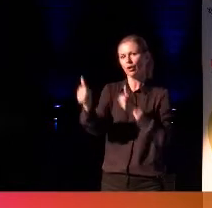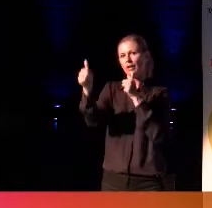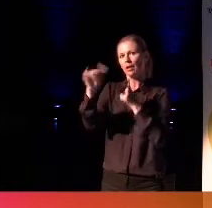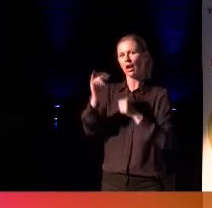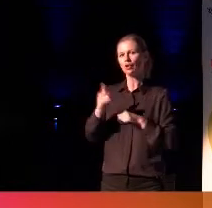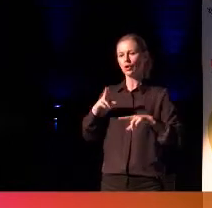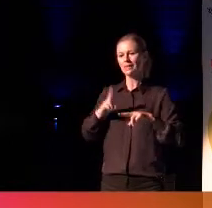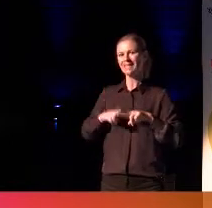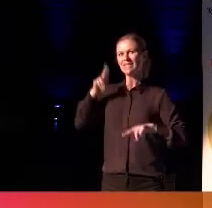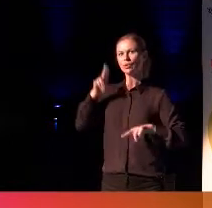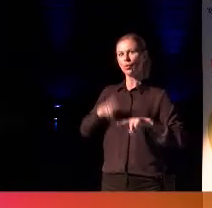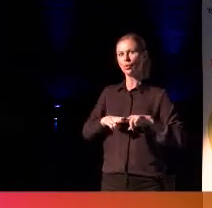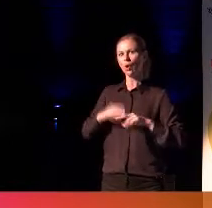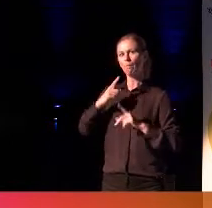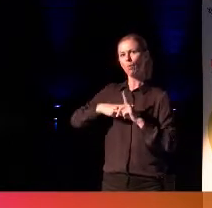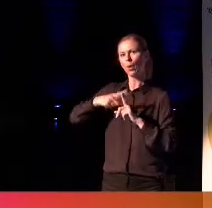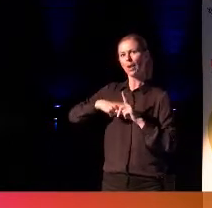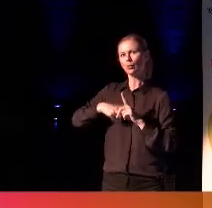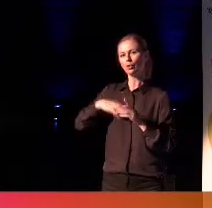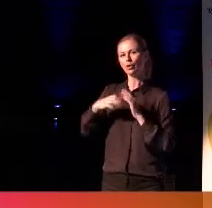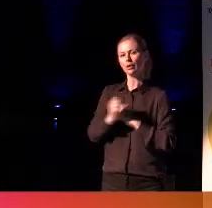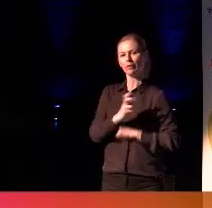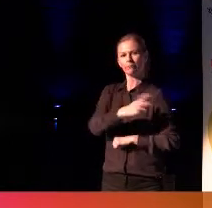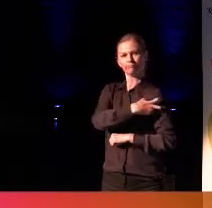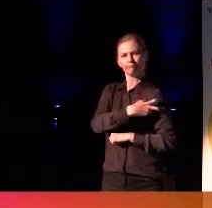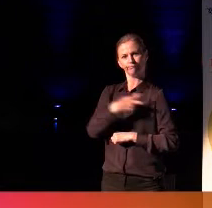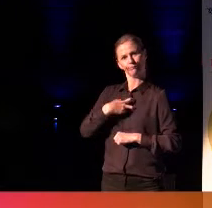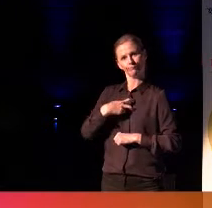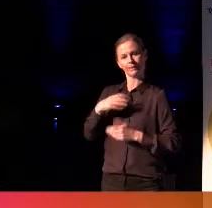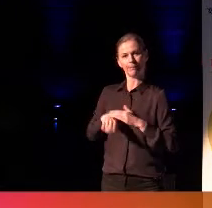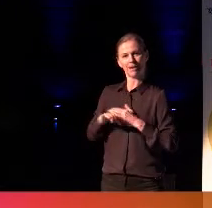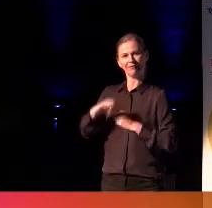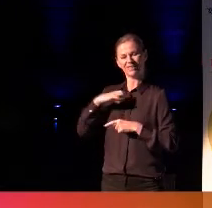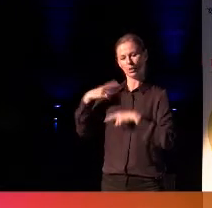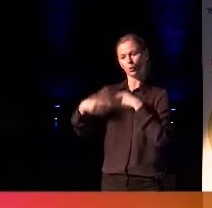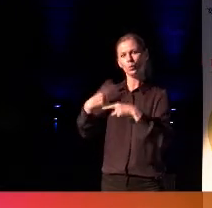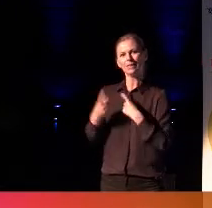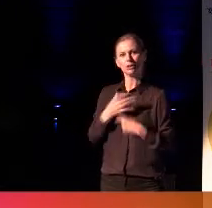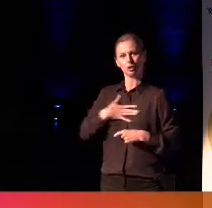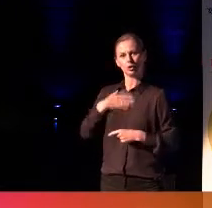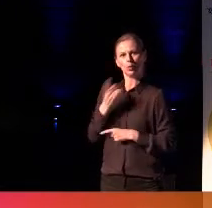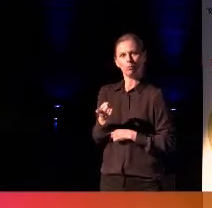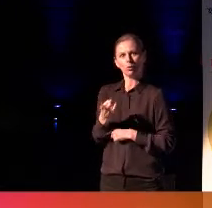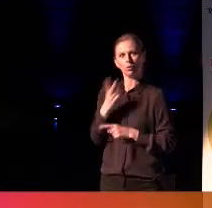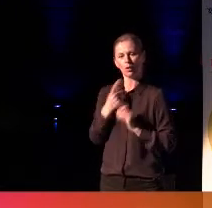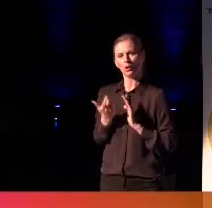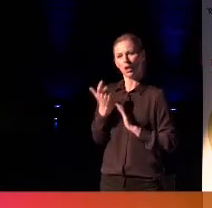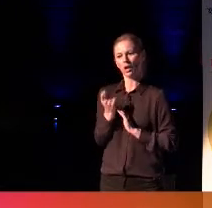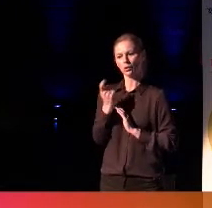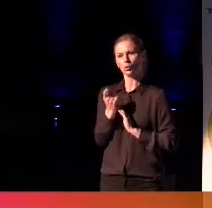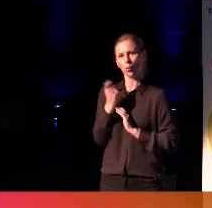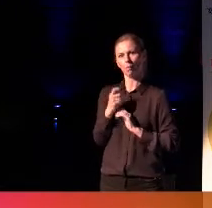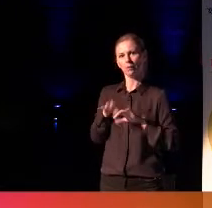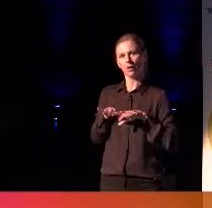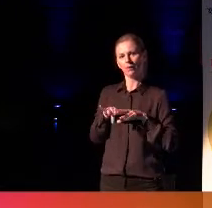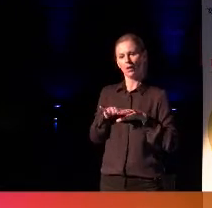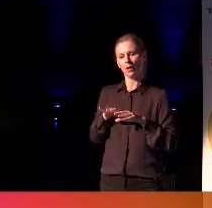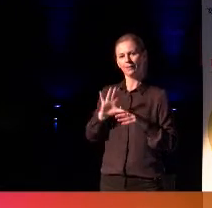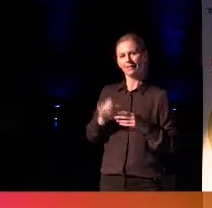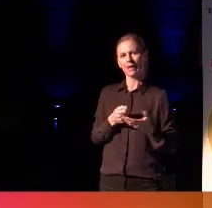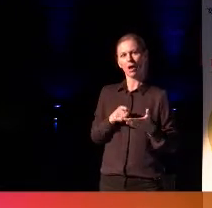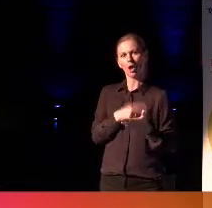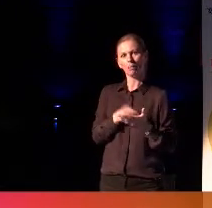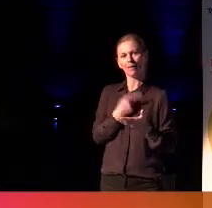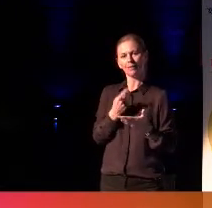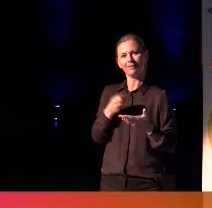får sensorer og målutstyr som du kan ha på deg hjemme hvis du har en kronisk sykdom. Så kan du laste opp de dataene til en iPad, et